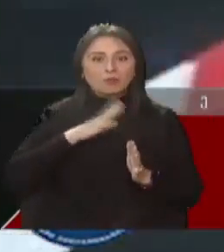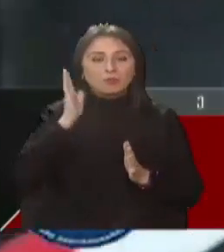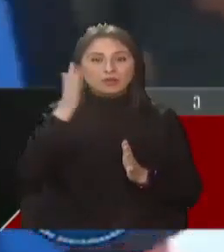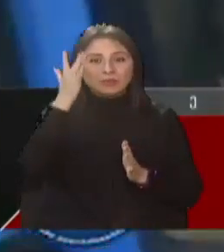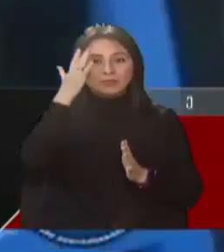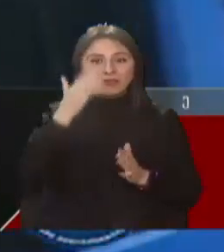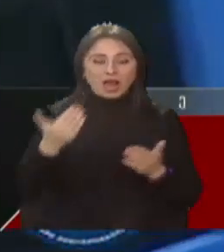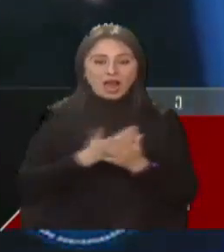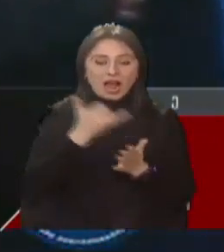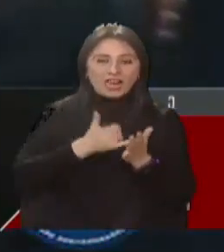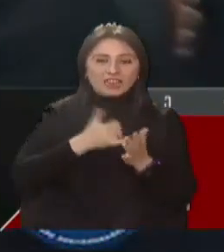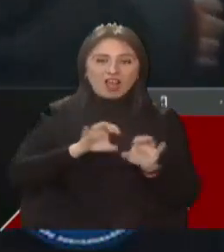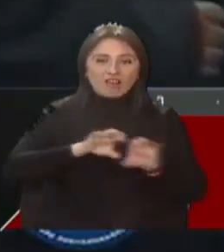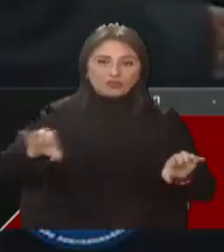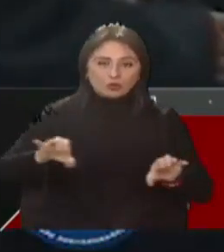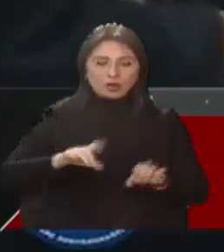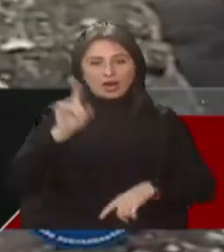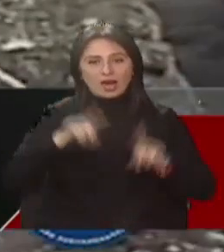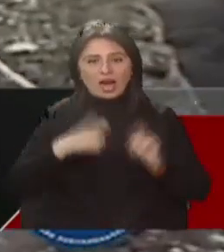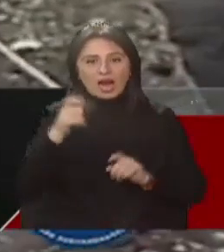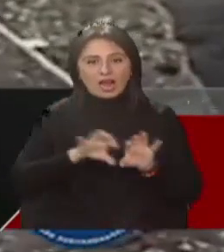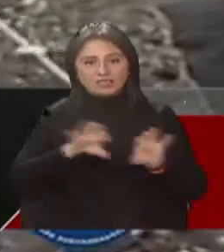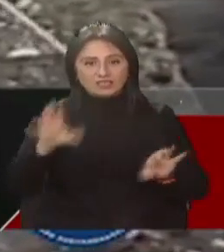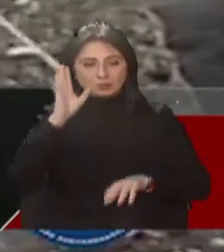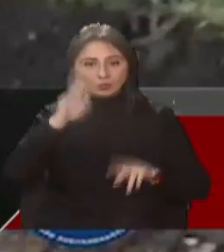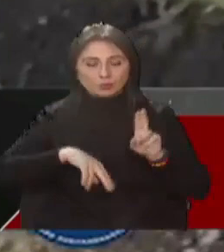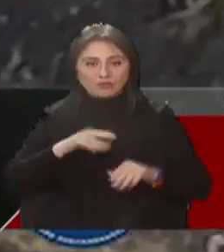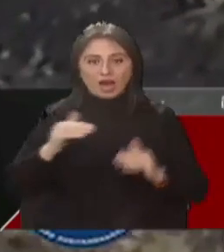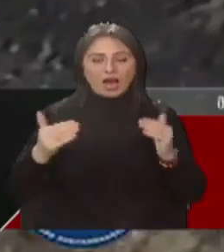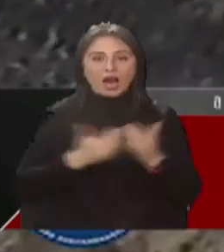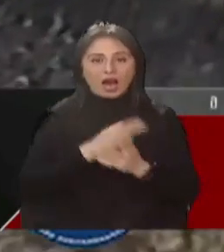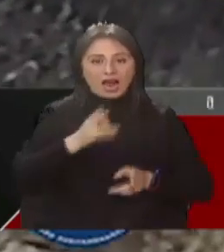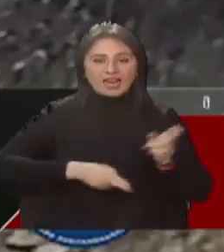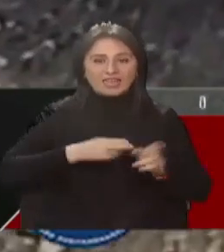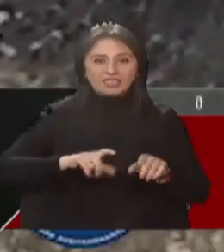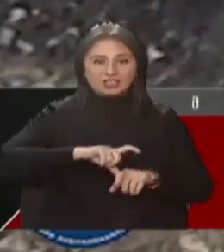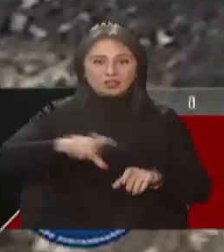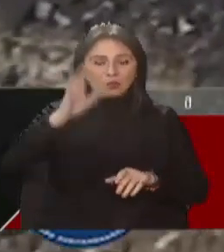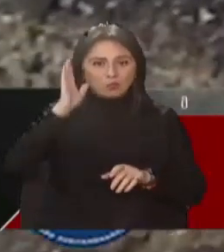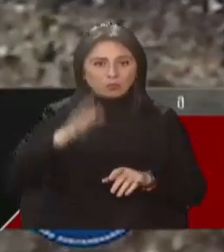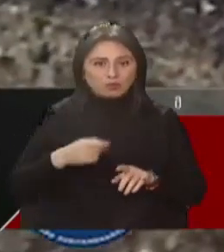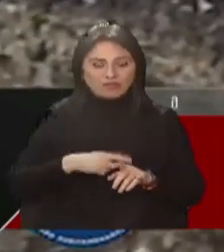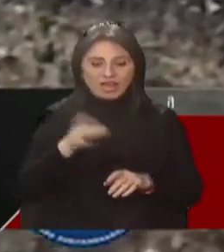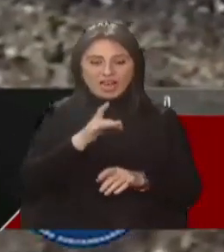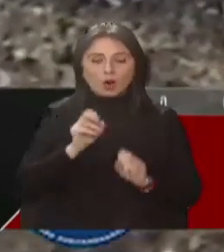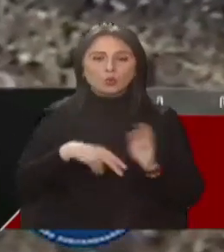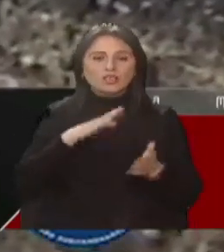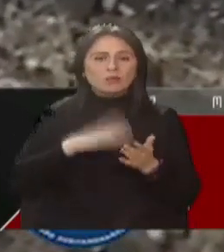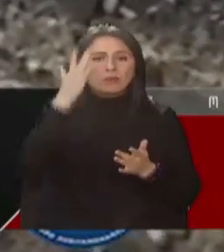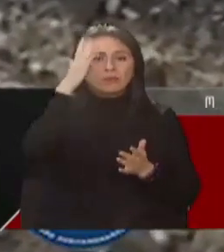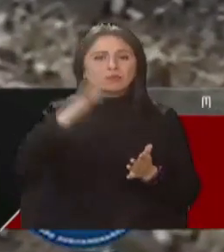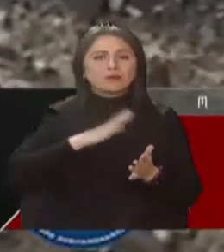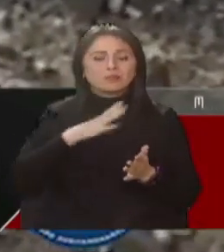Ხან ნავთობსადენების მშენებლობას იწყებდნენ, ხანაც გასადენების, ხანაც ახალი სარკინიგზო დერეფნების და თანაც რეგიონის